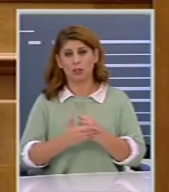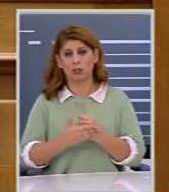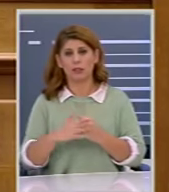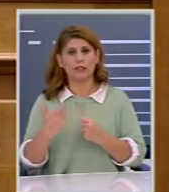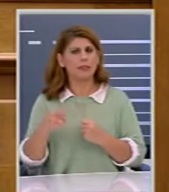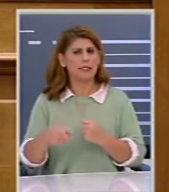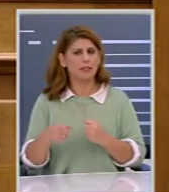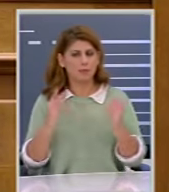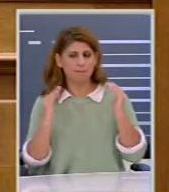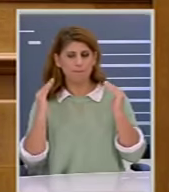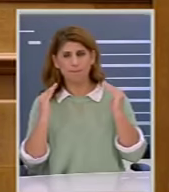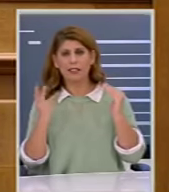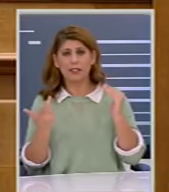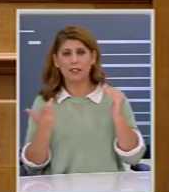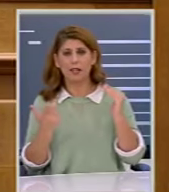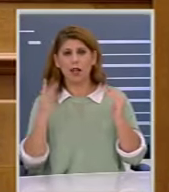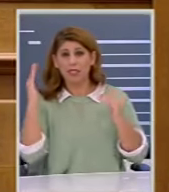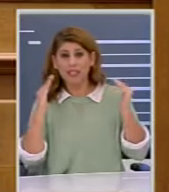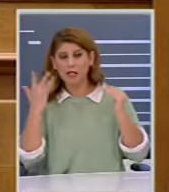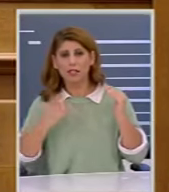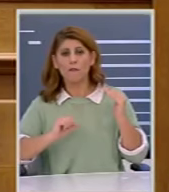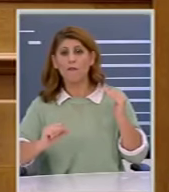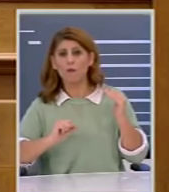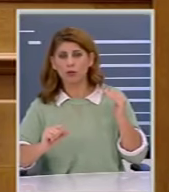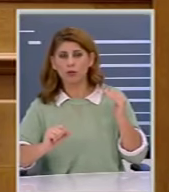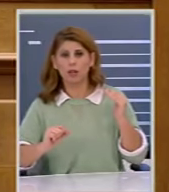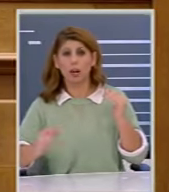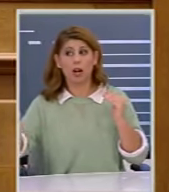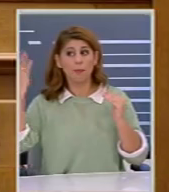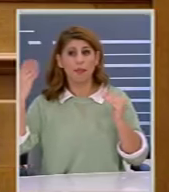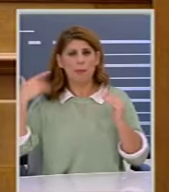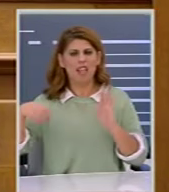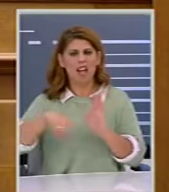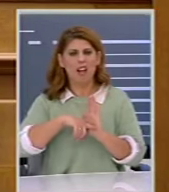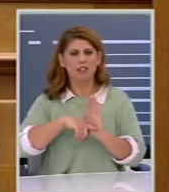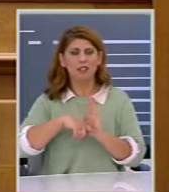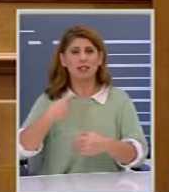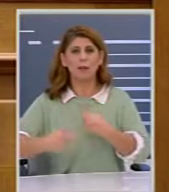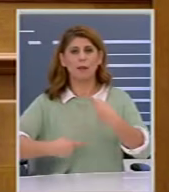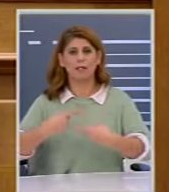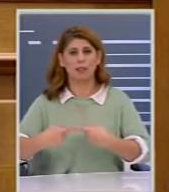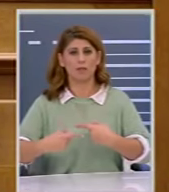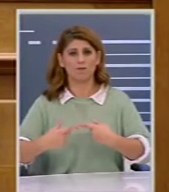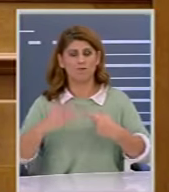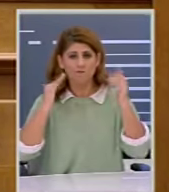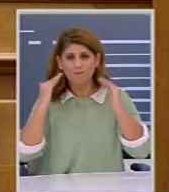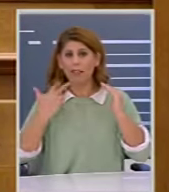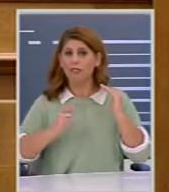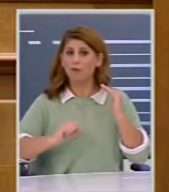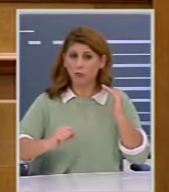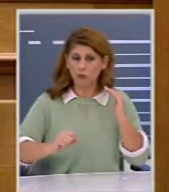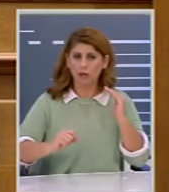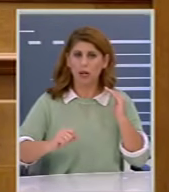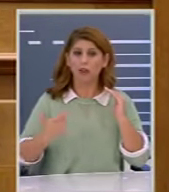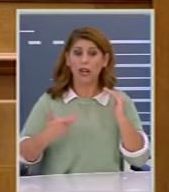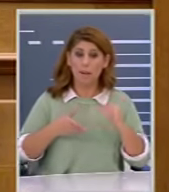μη διστάζουν. Διστάζουν γιατί φοβούνται από την παλιά τους αρνητική εμπειρία. Διστάζουν γιατί φοβούνται